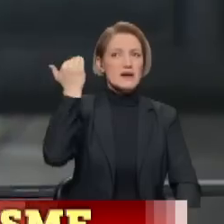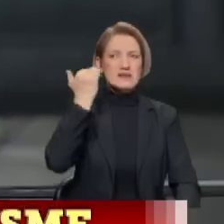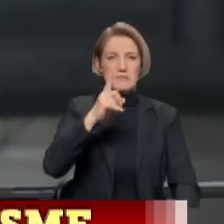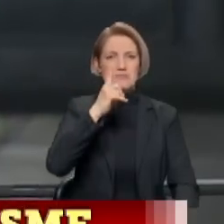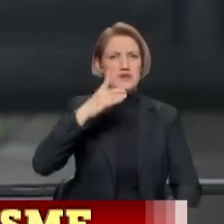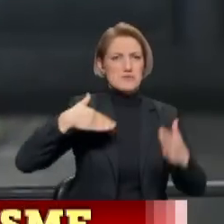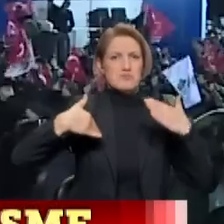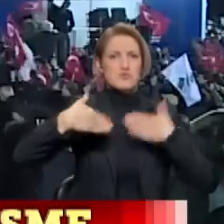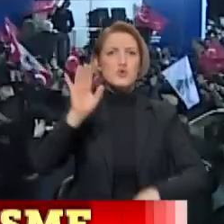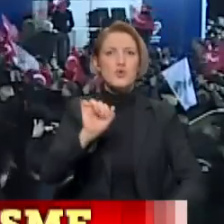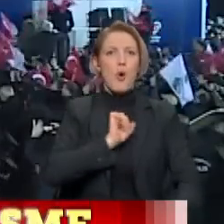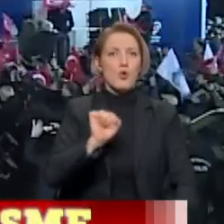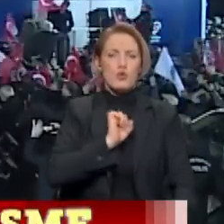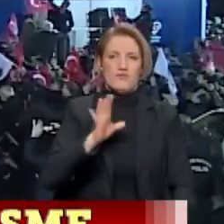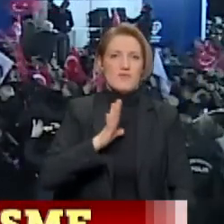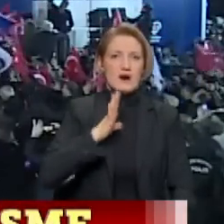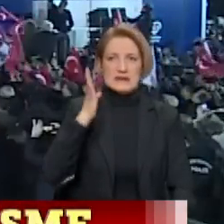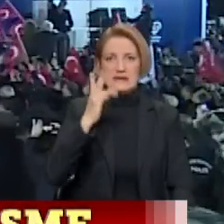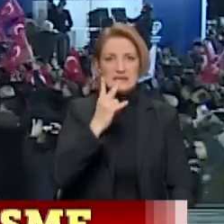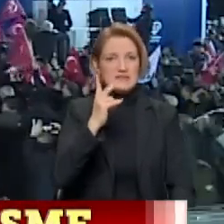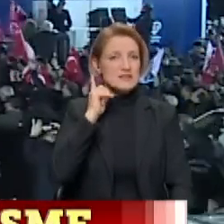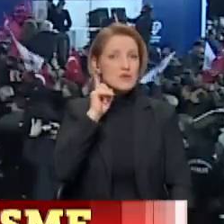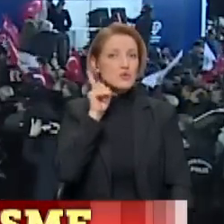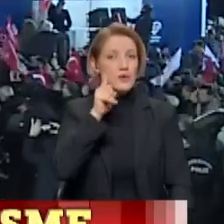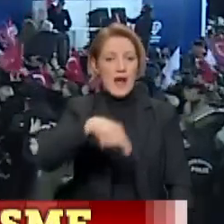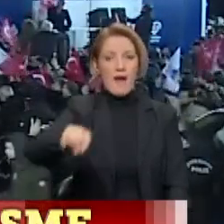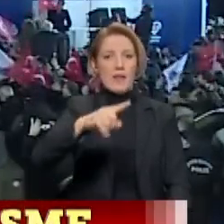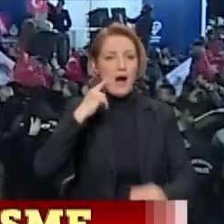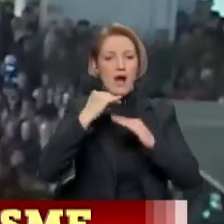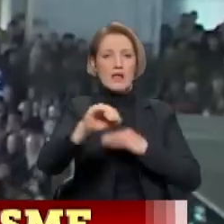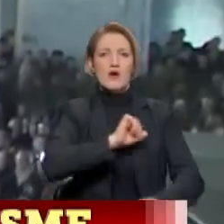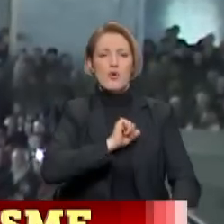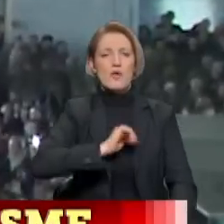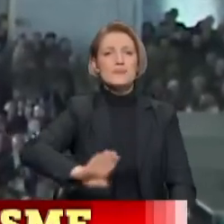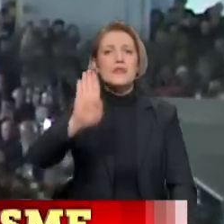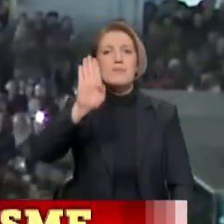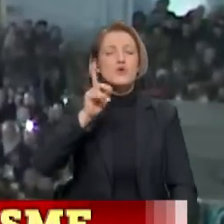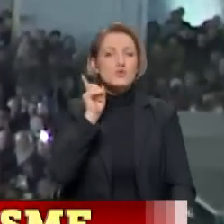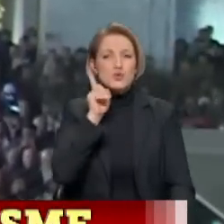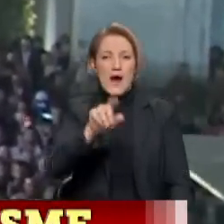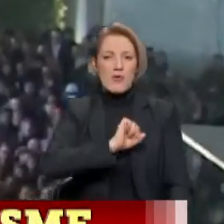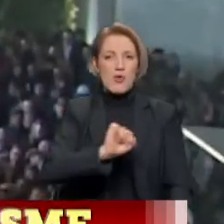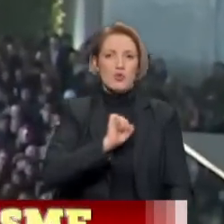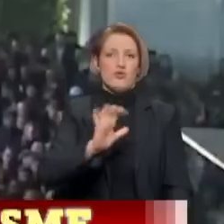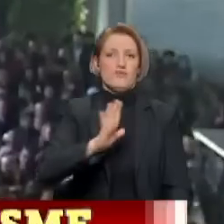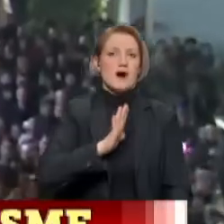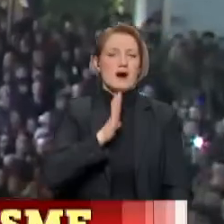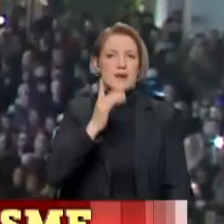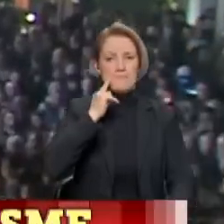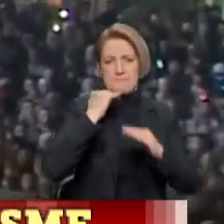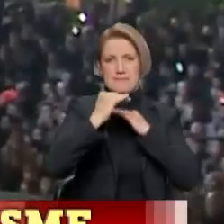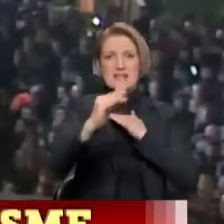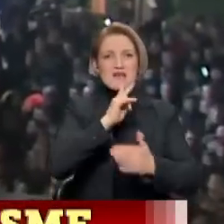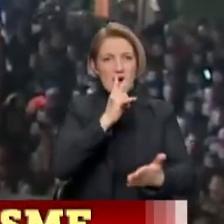bir büyük korku var. Size duyulan korku var. Demokrasiye duyulan korku var.